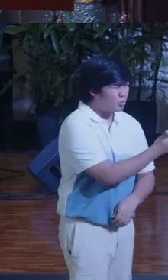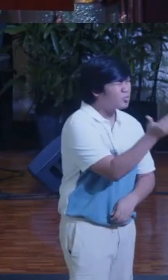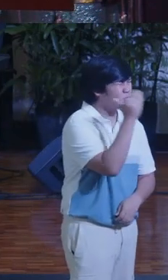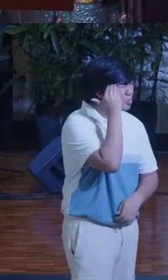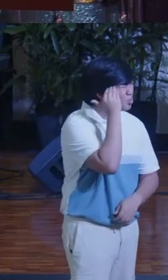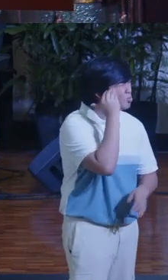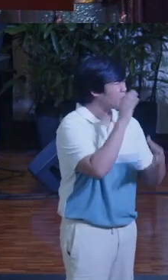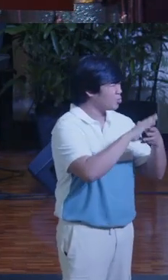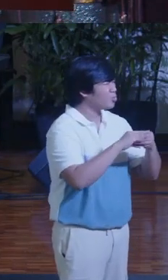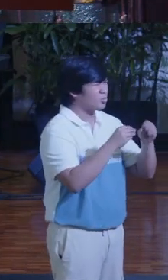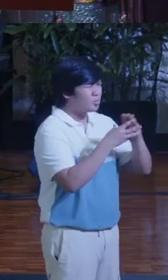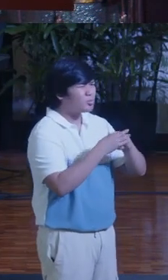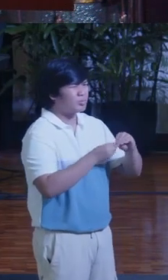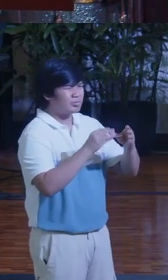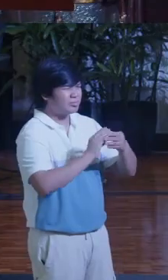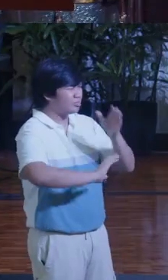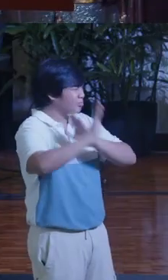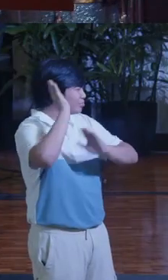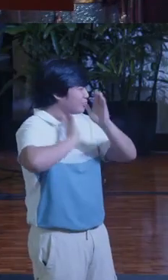few verses.